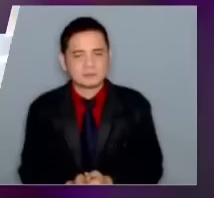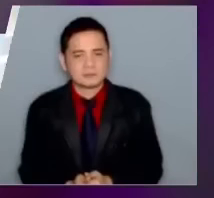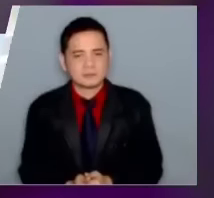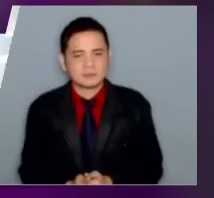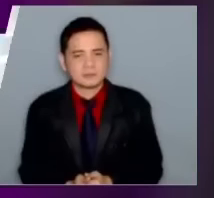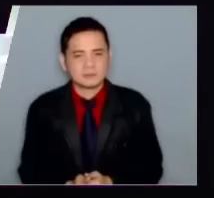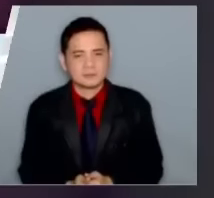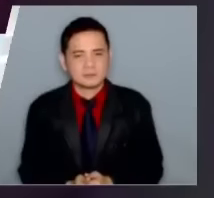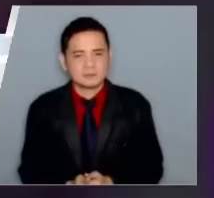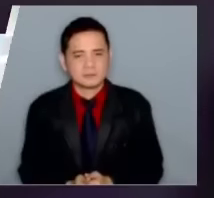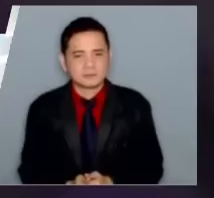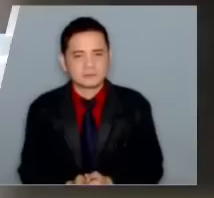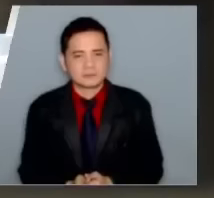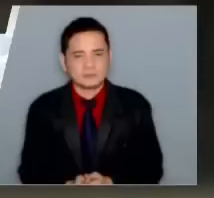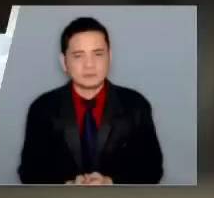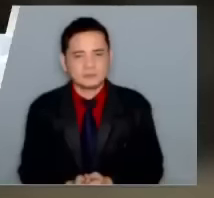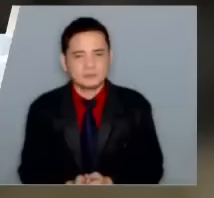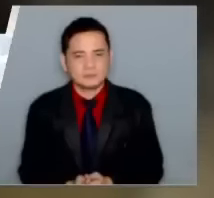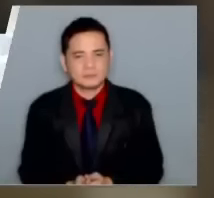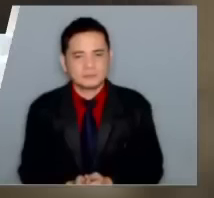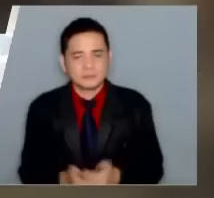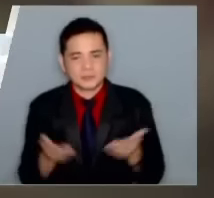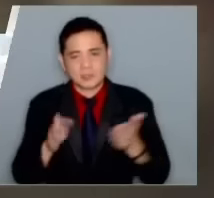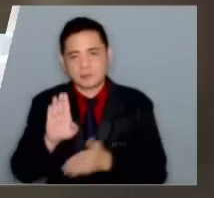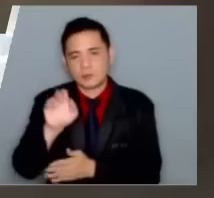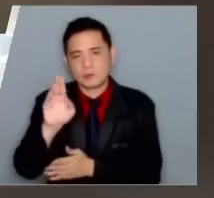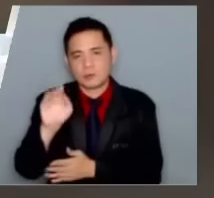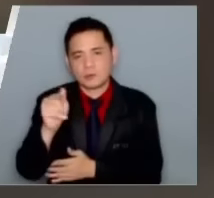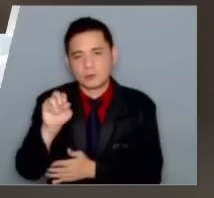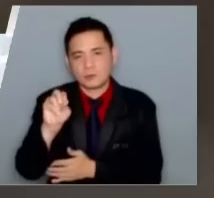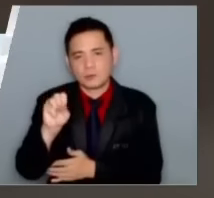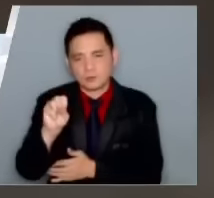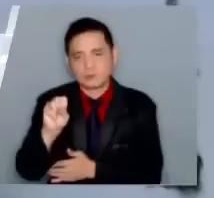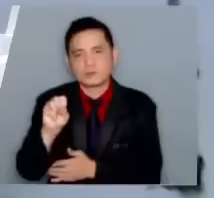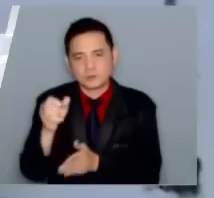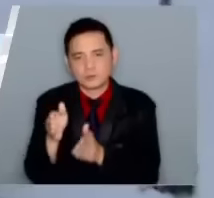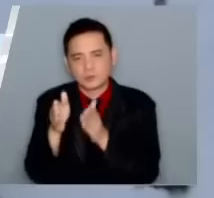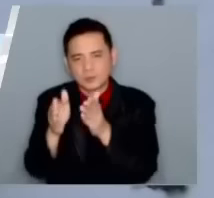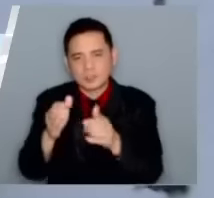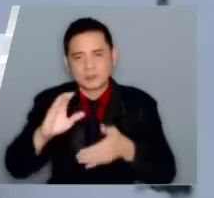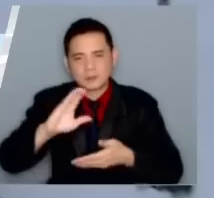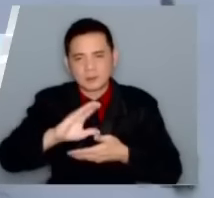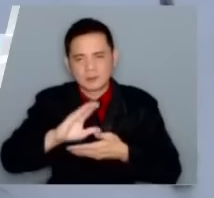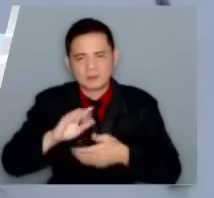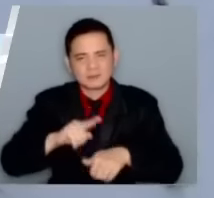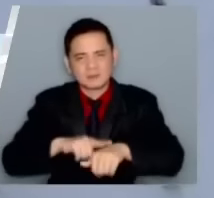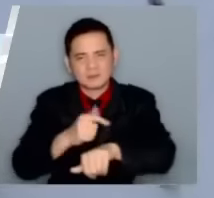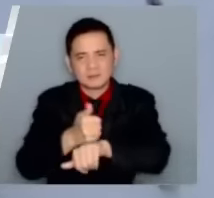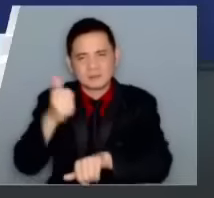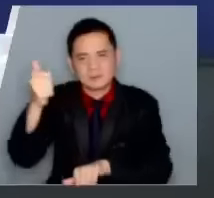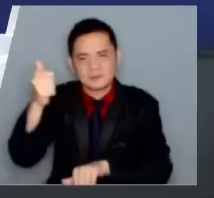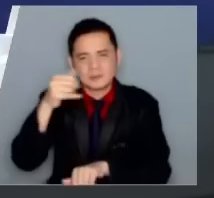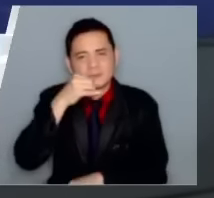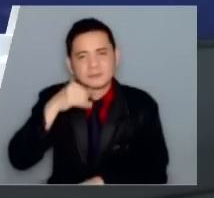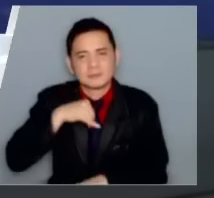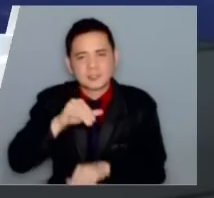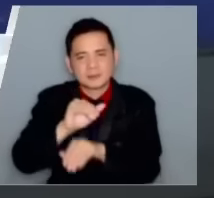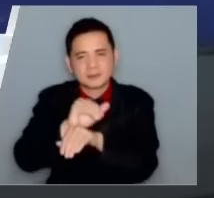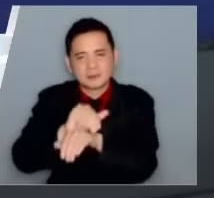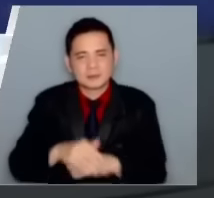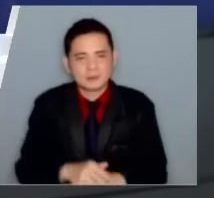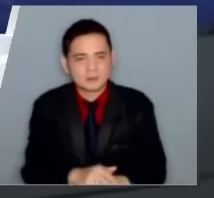Nangyari ang gitgitang yan sa Borugo Street sa Kamaring, Caloocan pasado alas 10 kagabi. Nakarating na sa Pulis Caloocan ang pangyayari at nagkaharap na